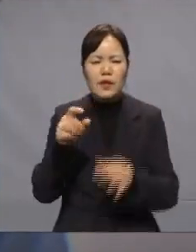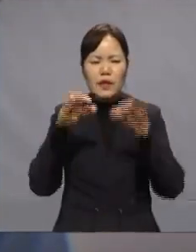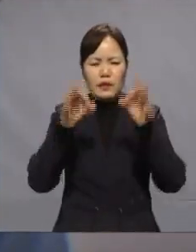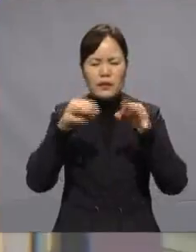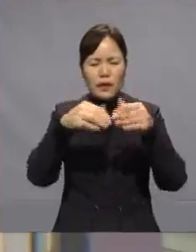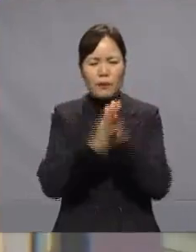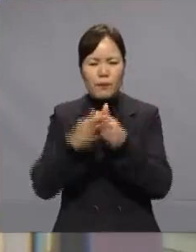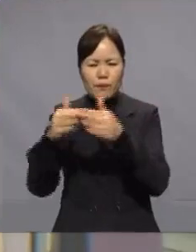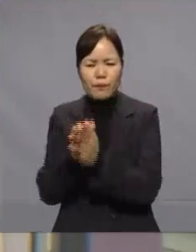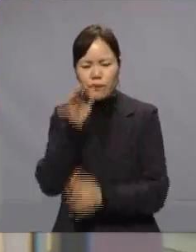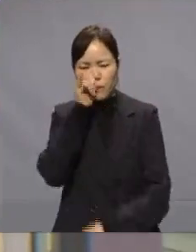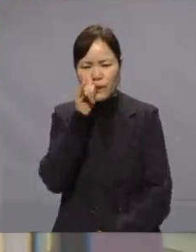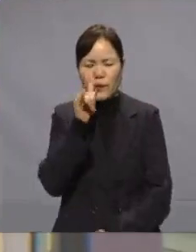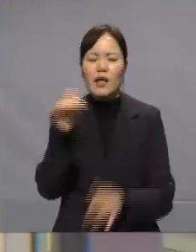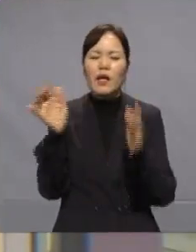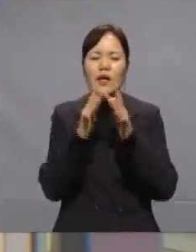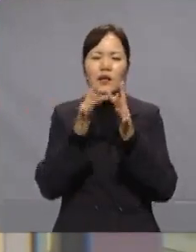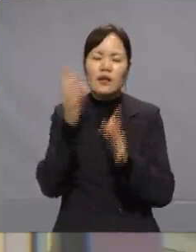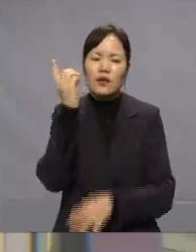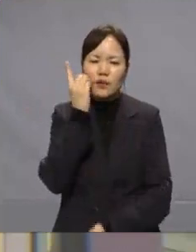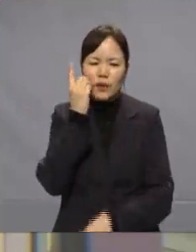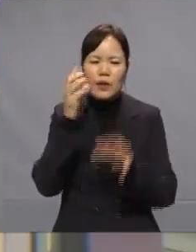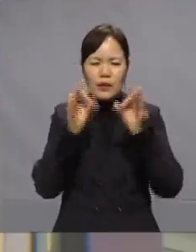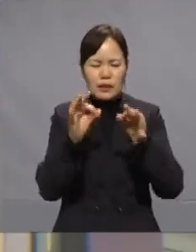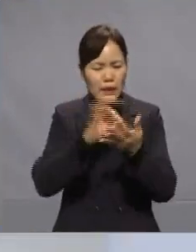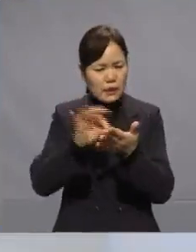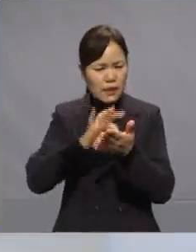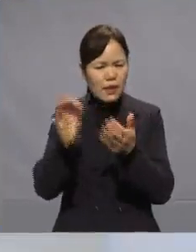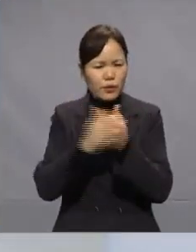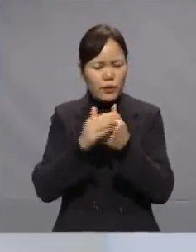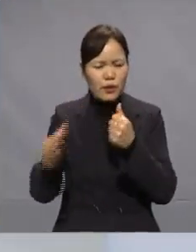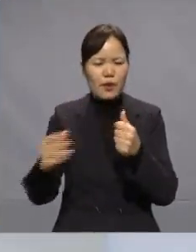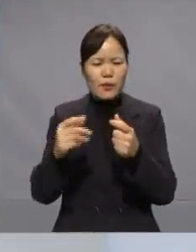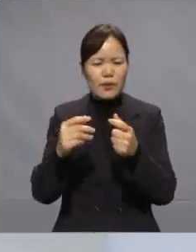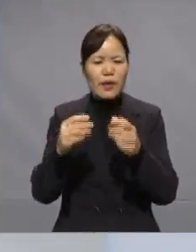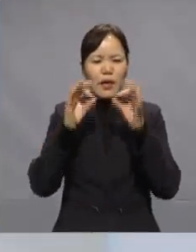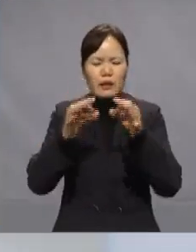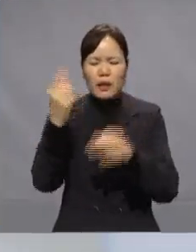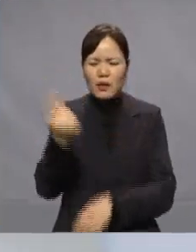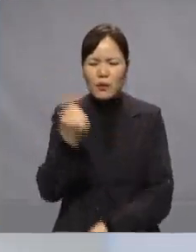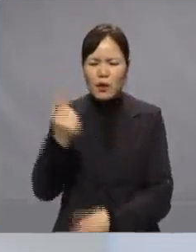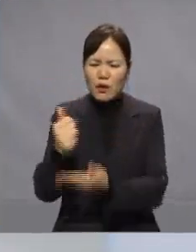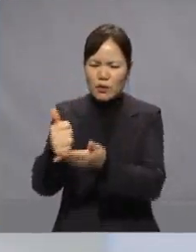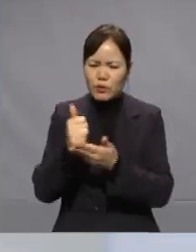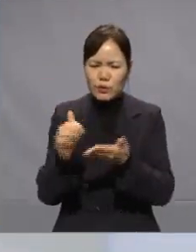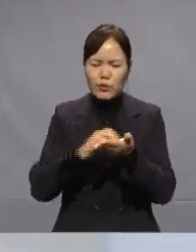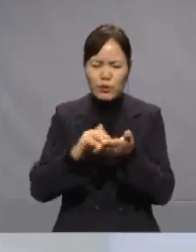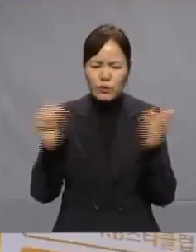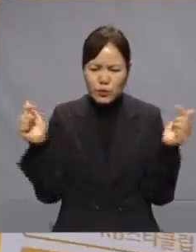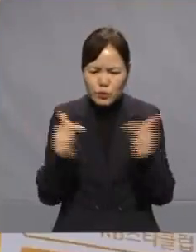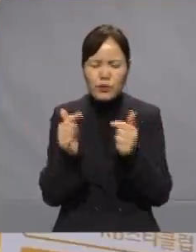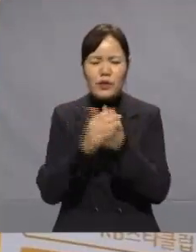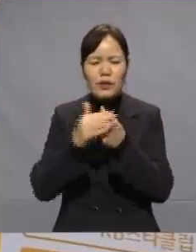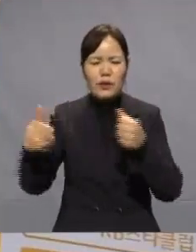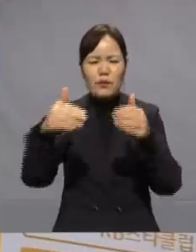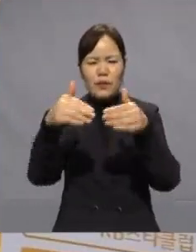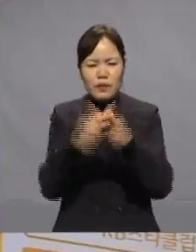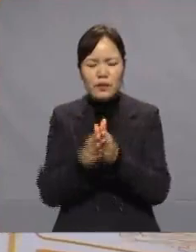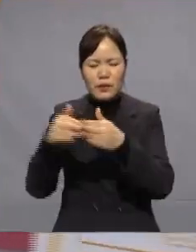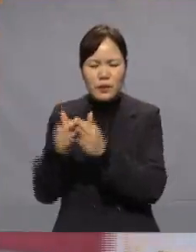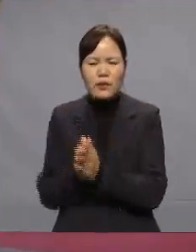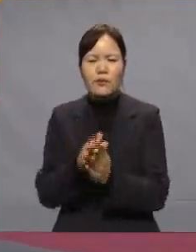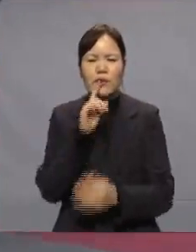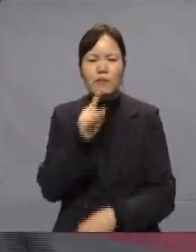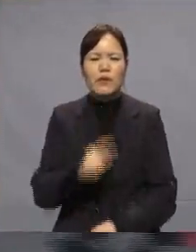겁니다 인터넷과 모바일뱅킹 이용으로 지점을 찾는 고객의 감소하고 있어 점포를 줄인다는게 은행 입장입니다